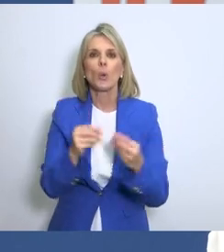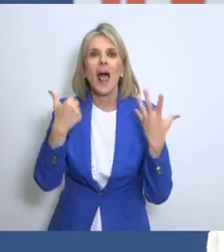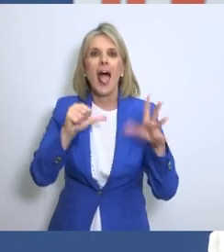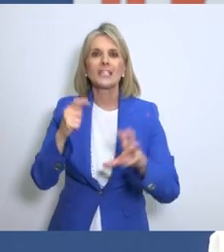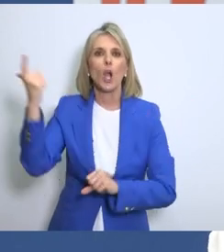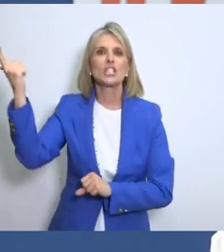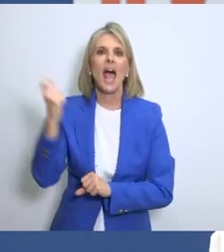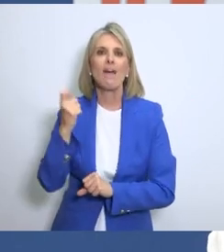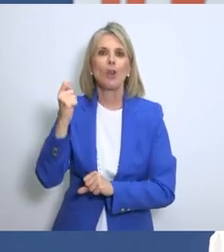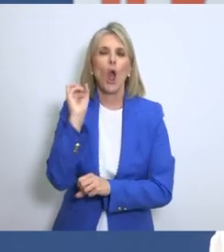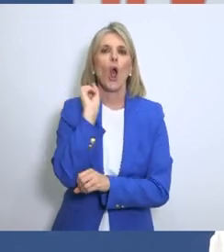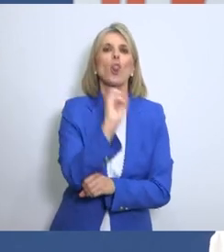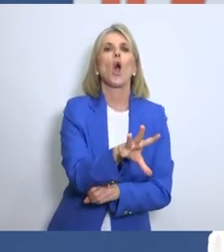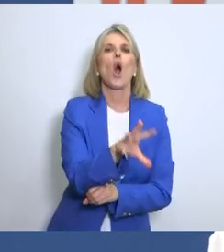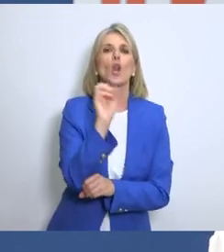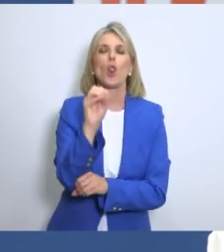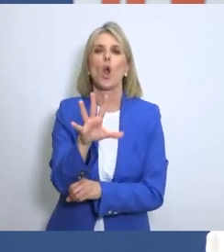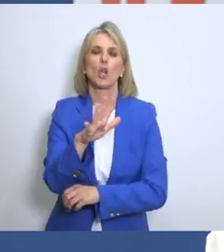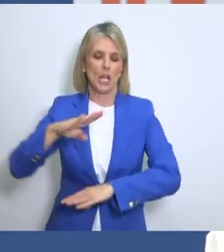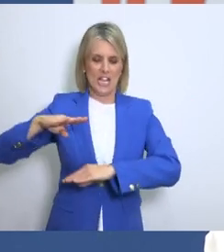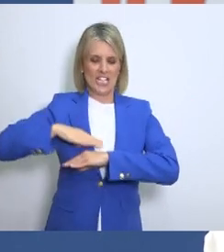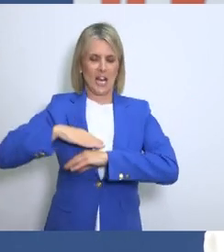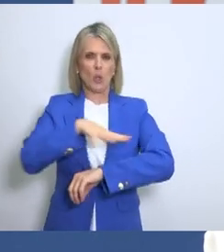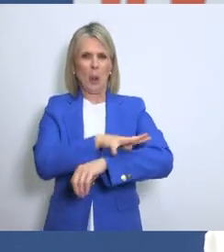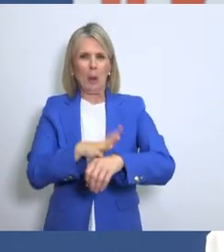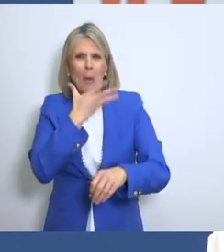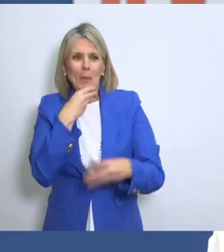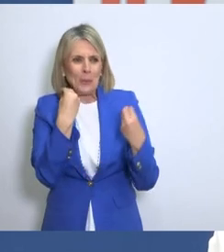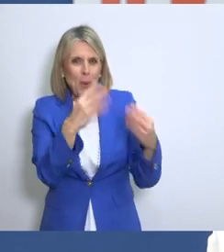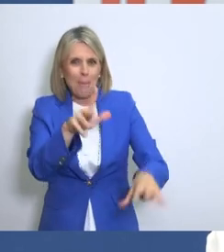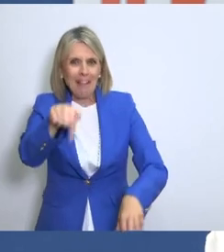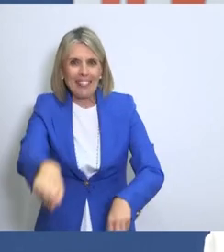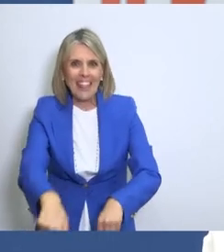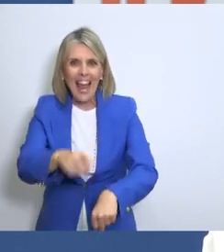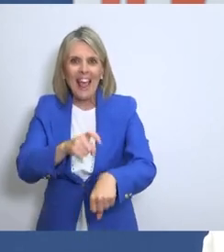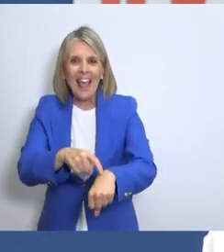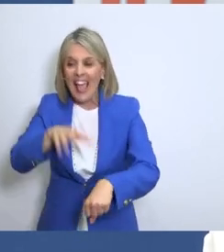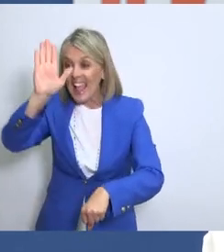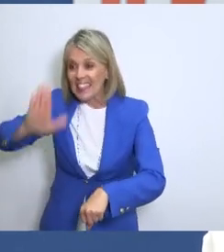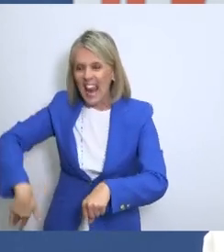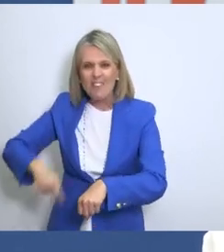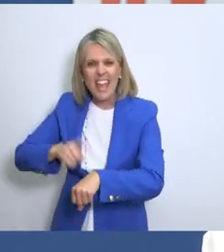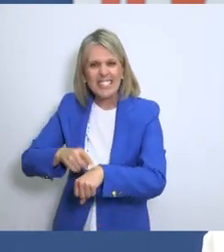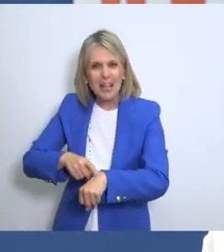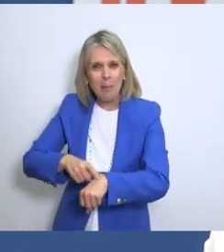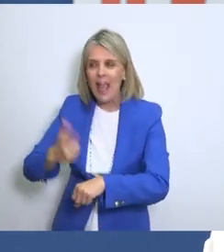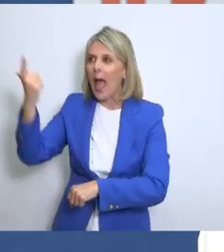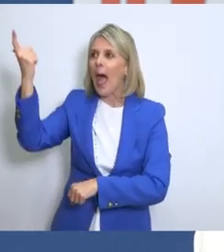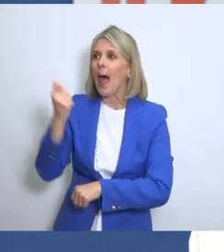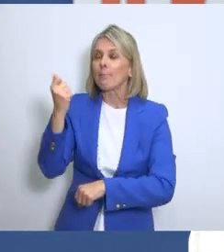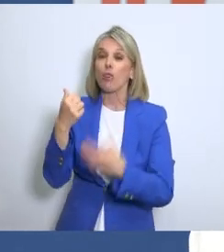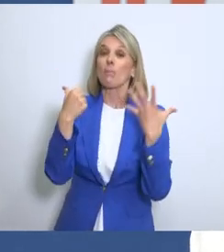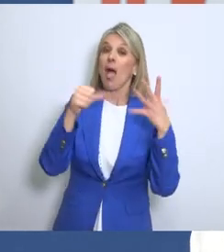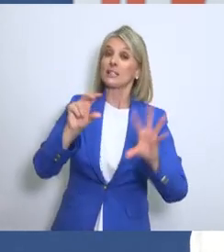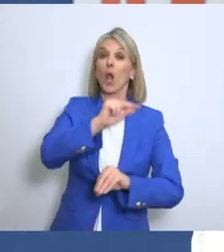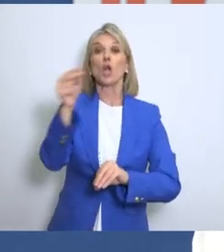στους ενστόλους, μία κίνηση που εμείς λέμε πραγματικά ντροπιαστική, που ξεπλένει τους μηχανισμούς καταστολής. Αλλά